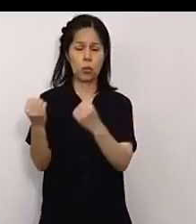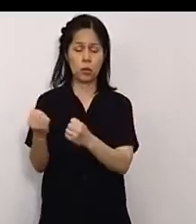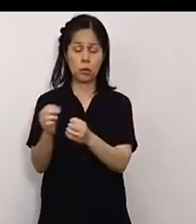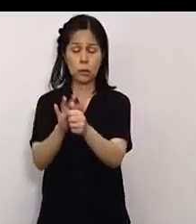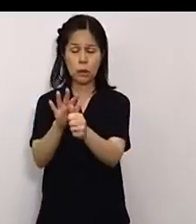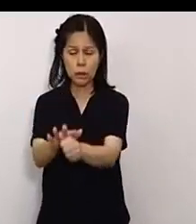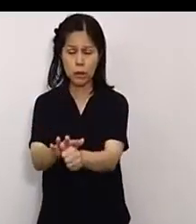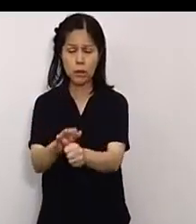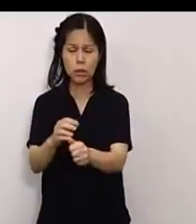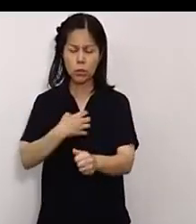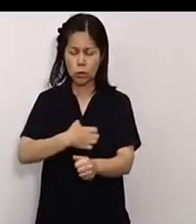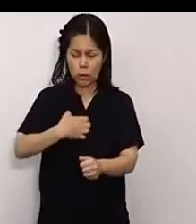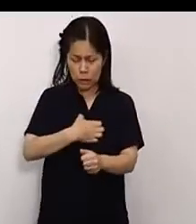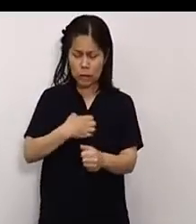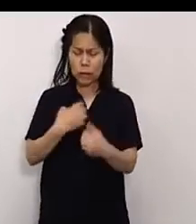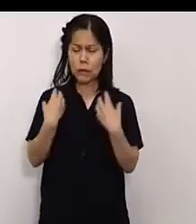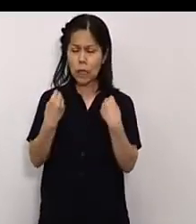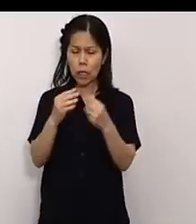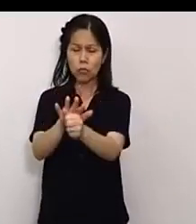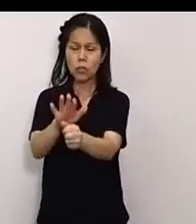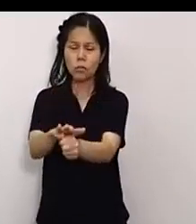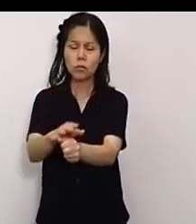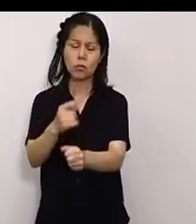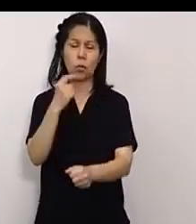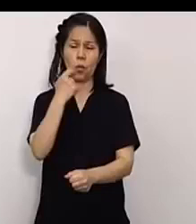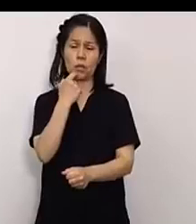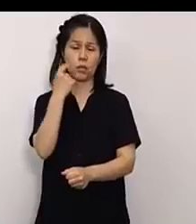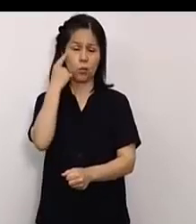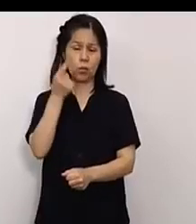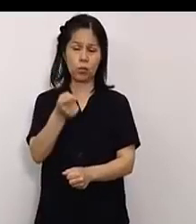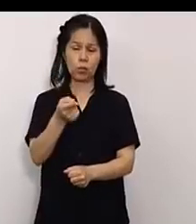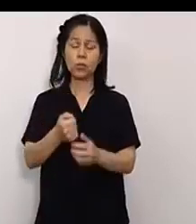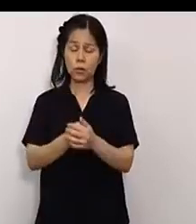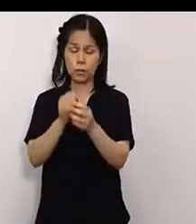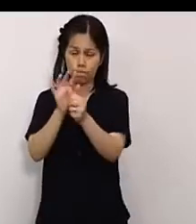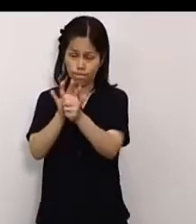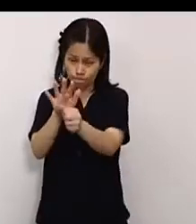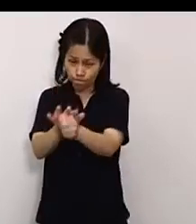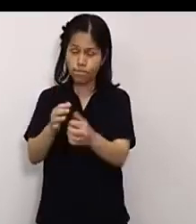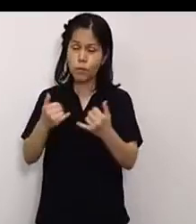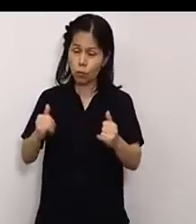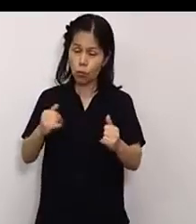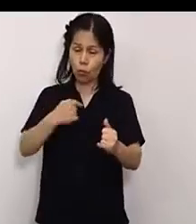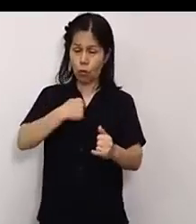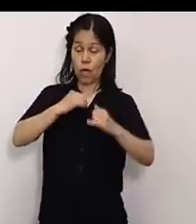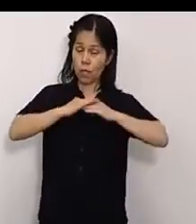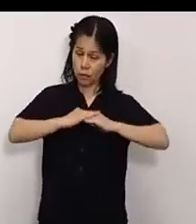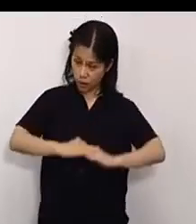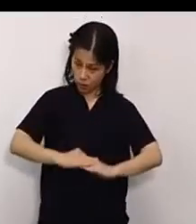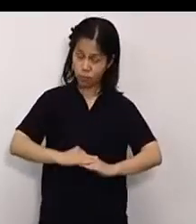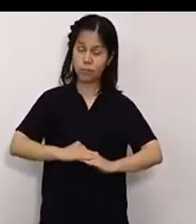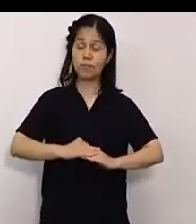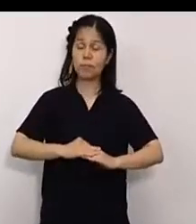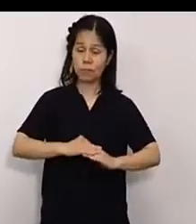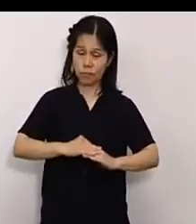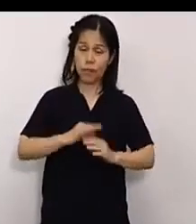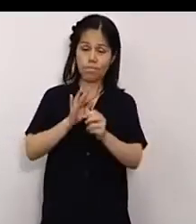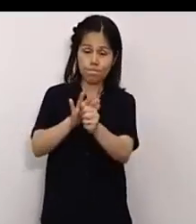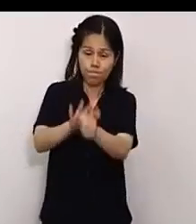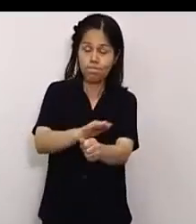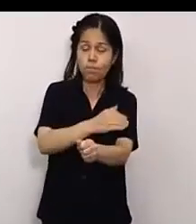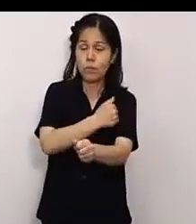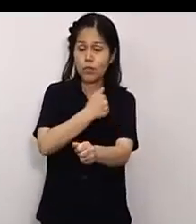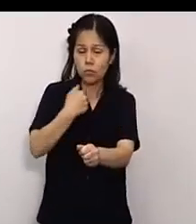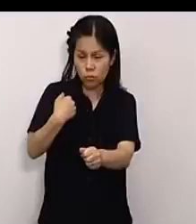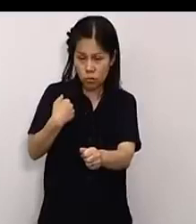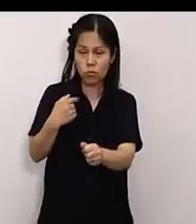しないと人助けができないって、これおかしいですよね。やっぱり人助けをする人が安心して人助けの仕事に邁進できるだけの生